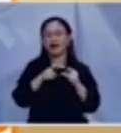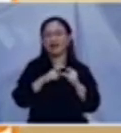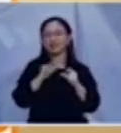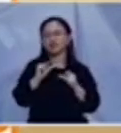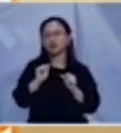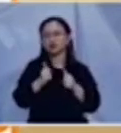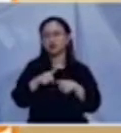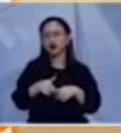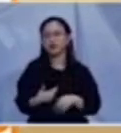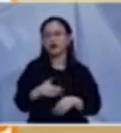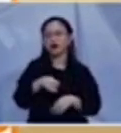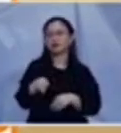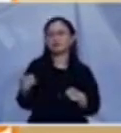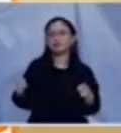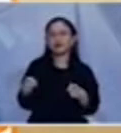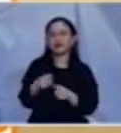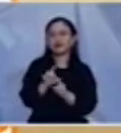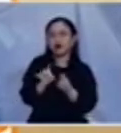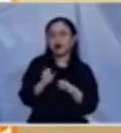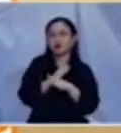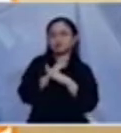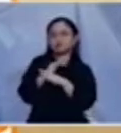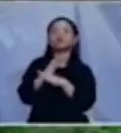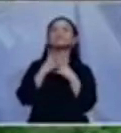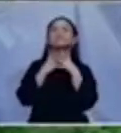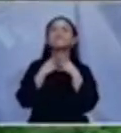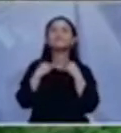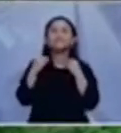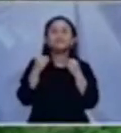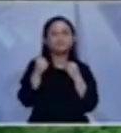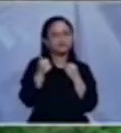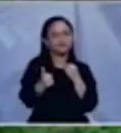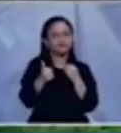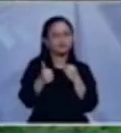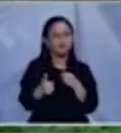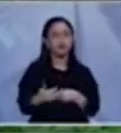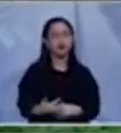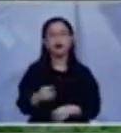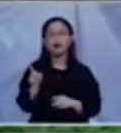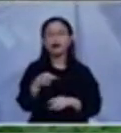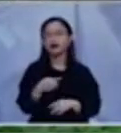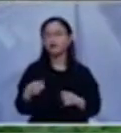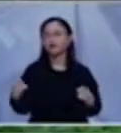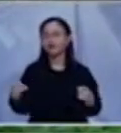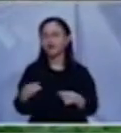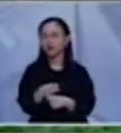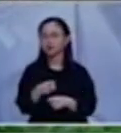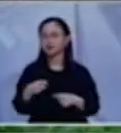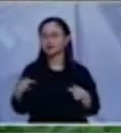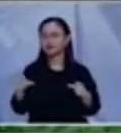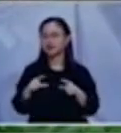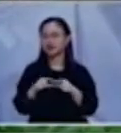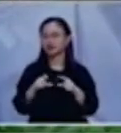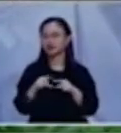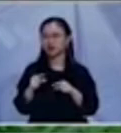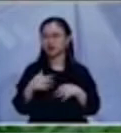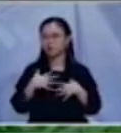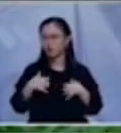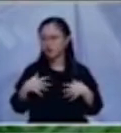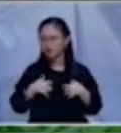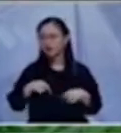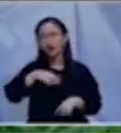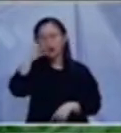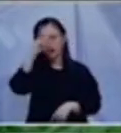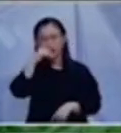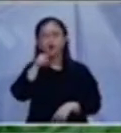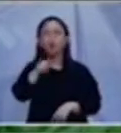antioksidan, antibakteri, dan anti peradangan. Adanya virus cacar monyet yang masuk ke Indonesia membuat kita semakin sadar bahwa